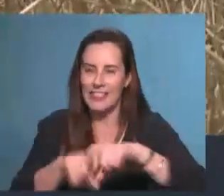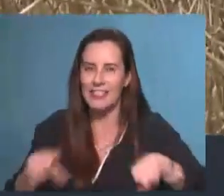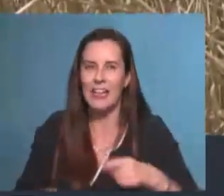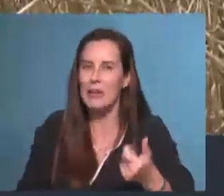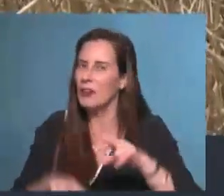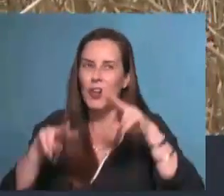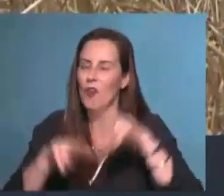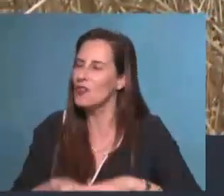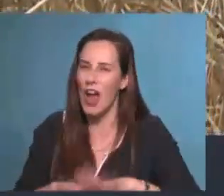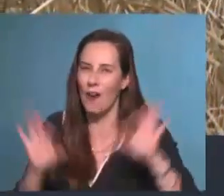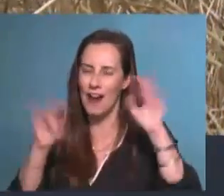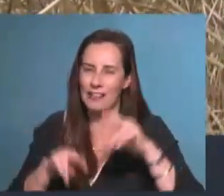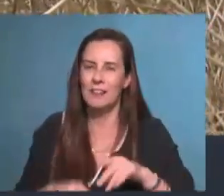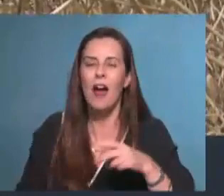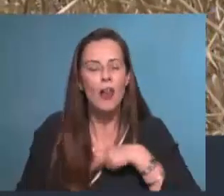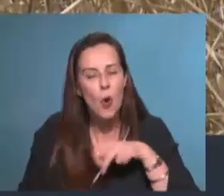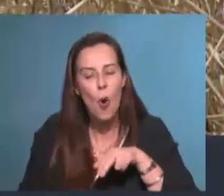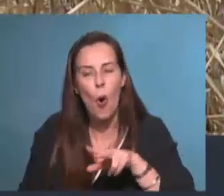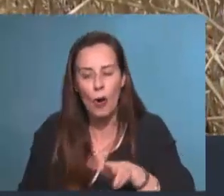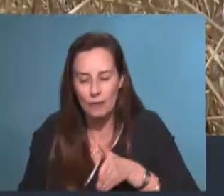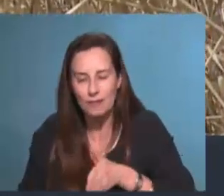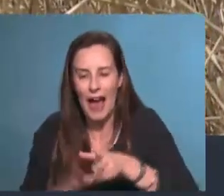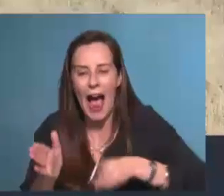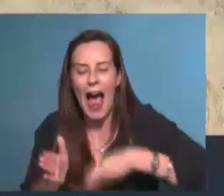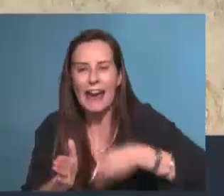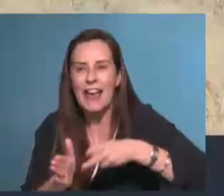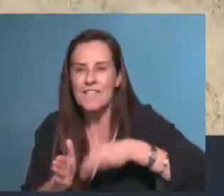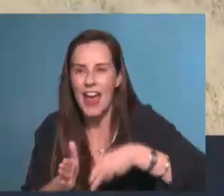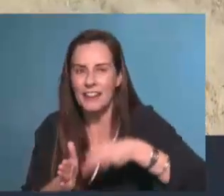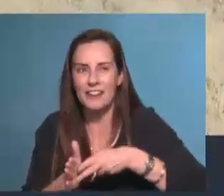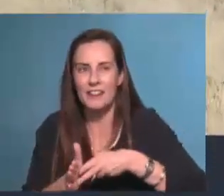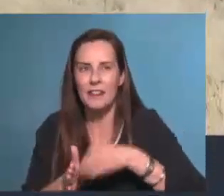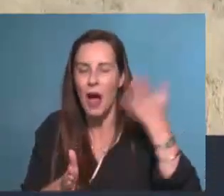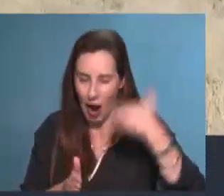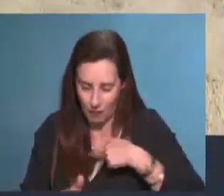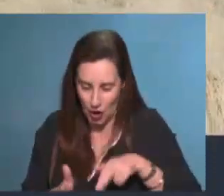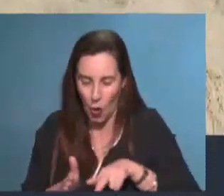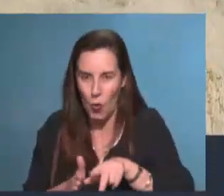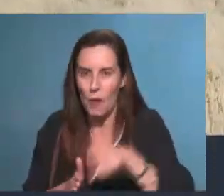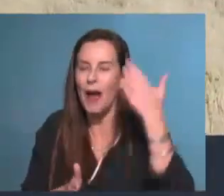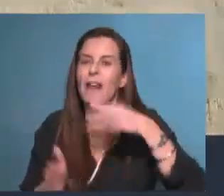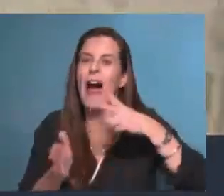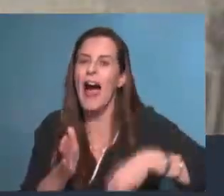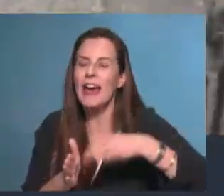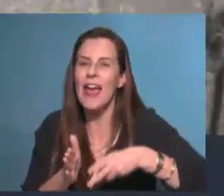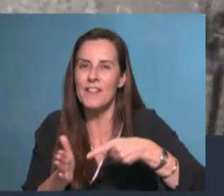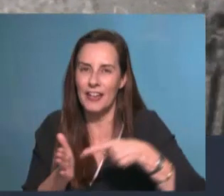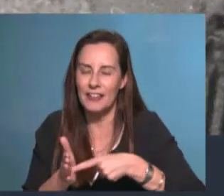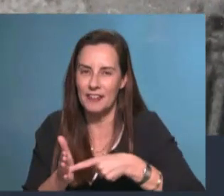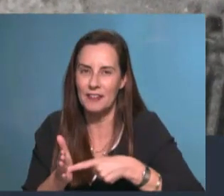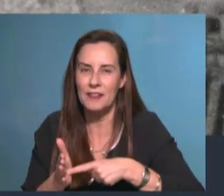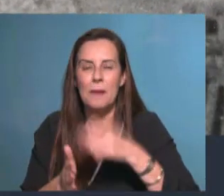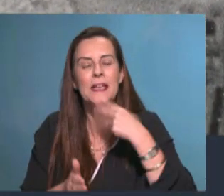נשארו אדנים. אנחנו צועדים בתוואי הרכבת העות'מאנית. בנתיב שבו אנחנו פוסעים עברה הרכבת מתחנתה האחרונה